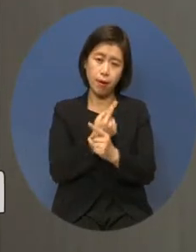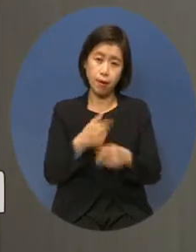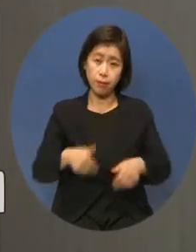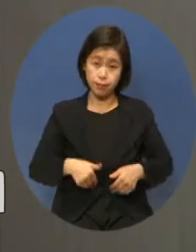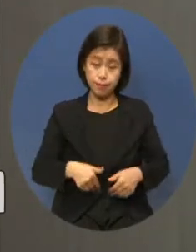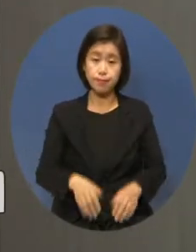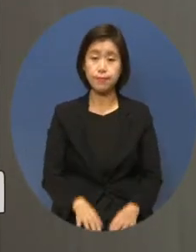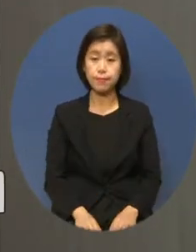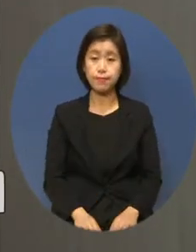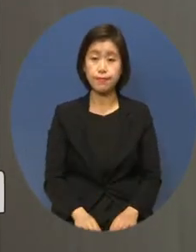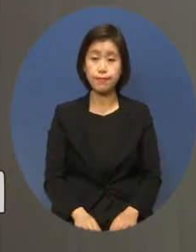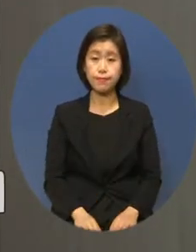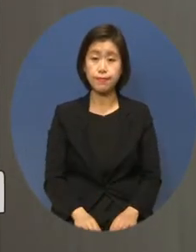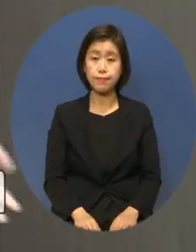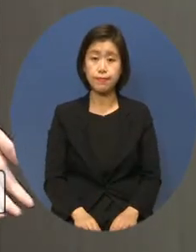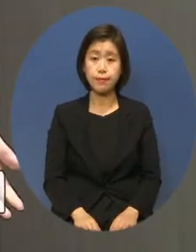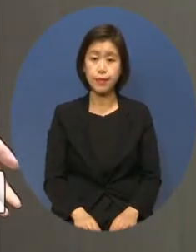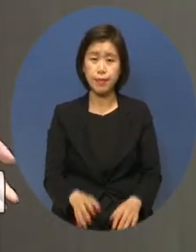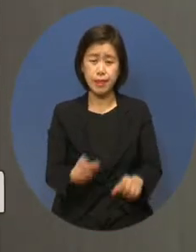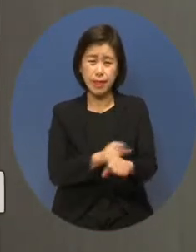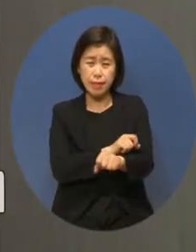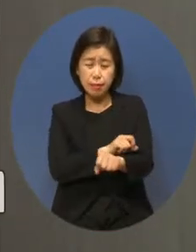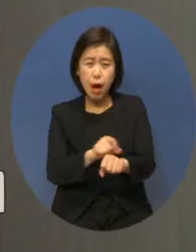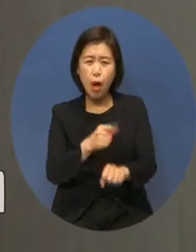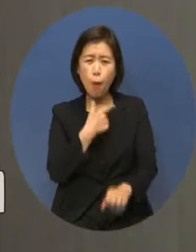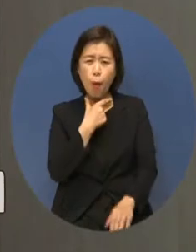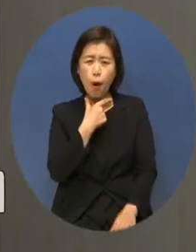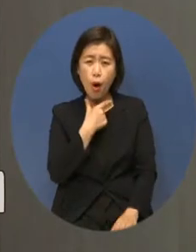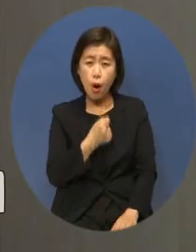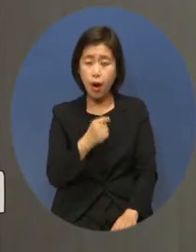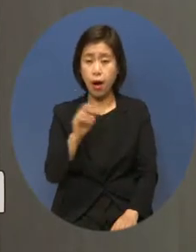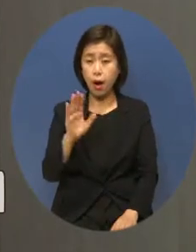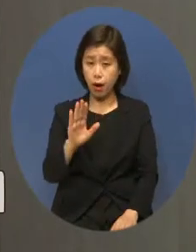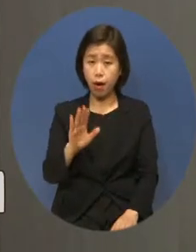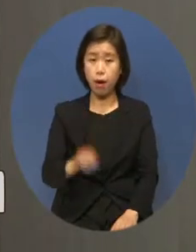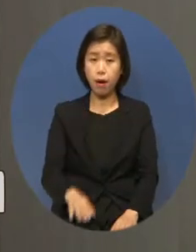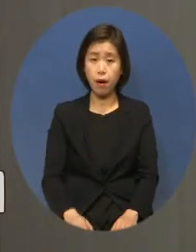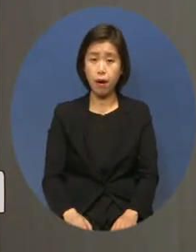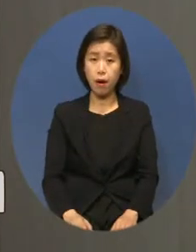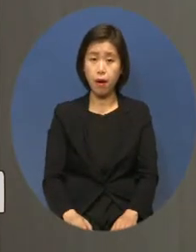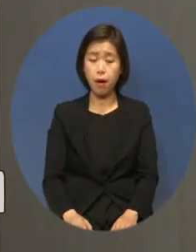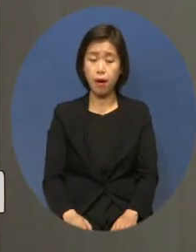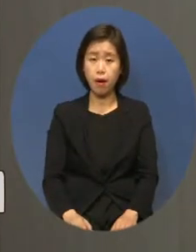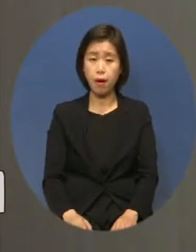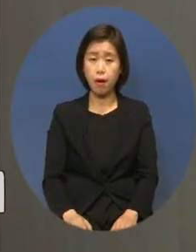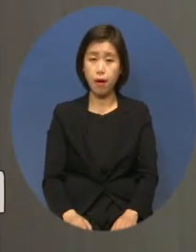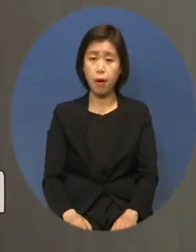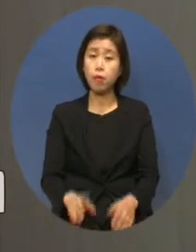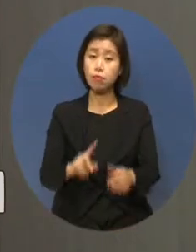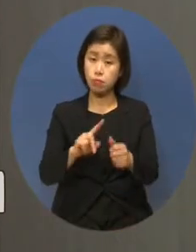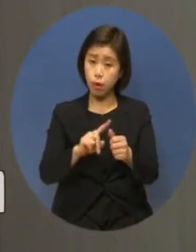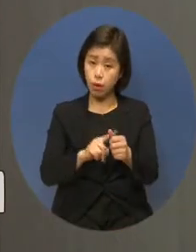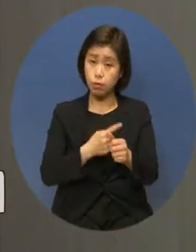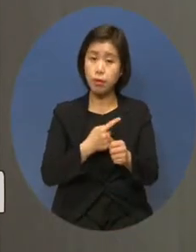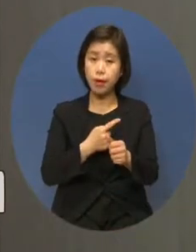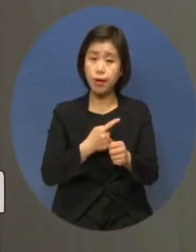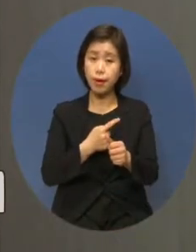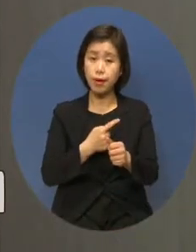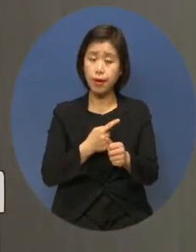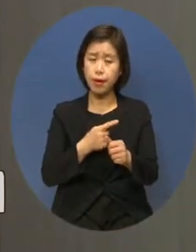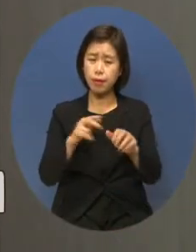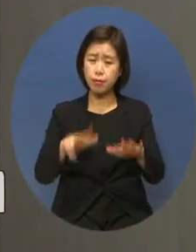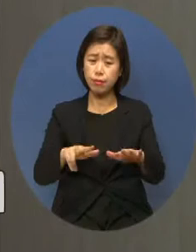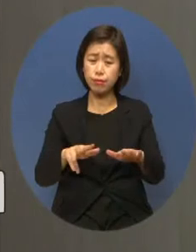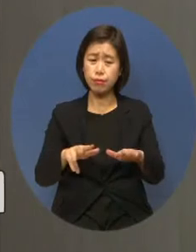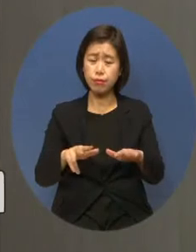것을 개선하는 점에 있어서 대단히 특별한 것을 바라는 것이 아니라 우리가 너무 자연스럽게 하고 있을지도 모르는 차별에